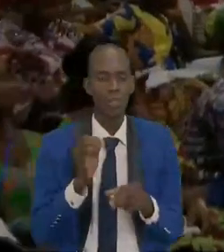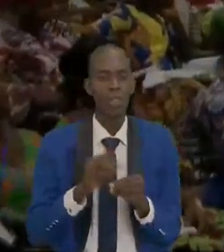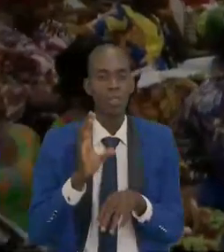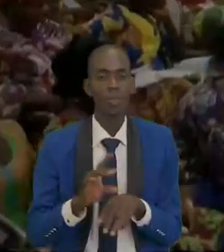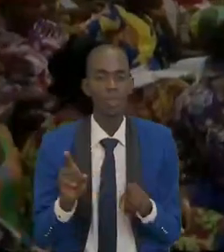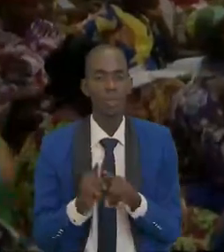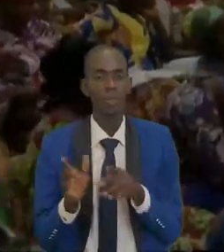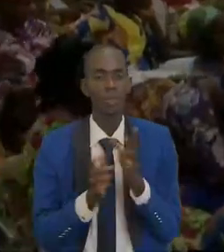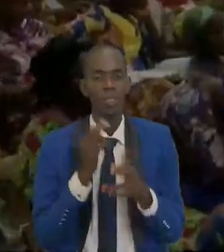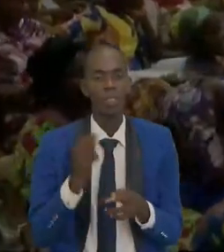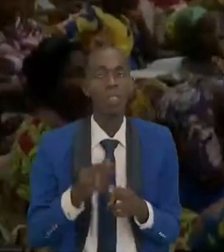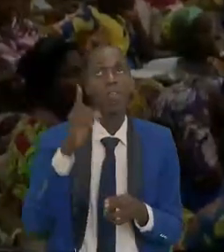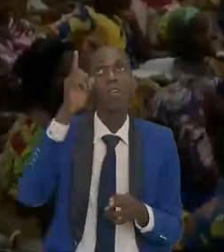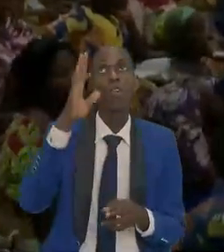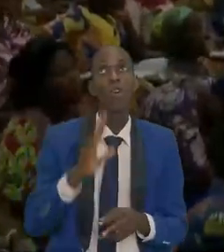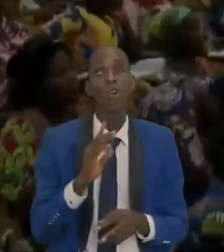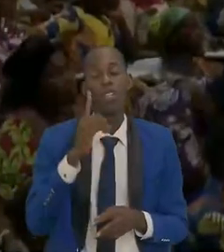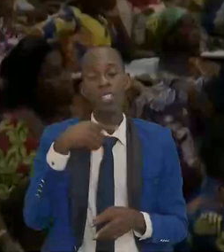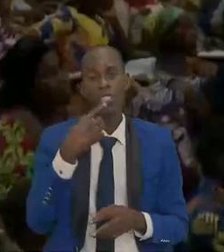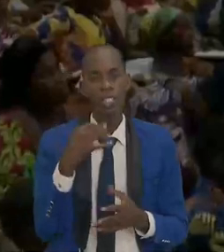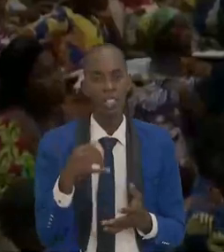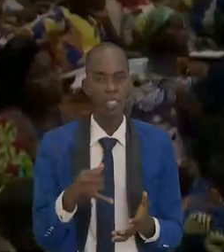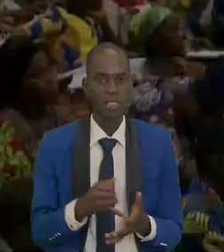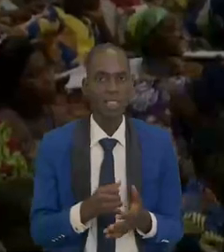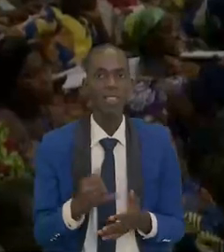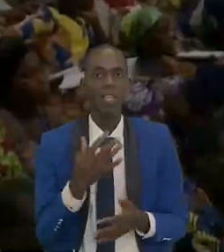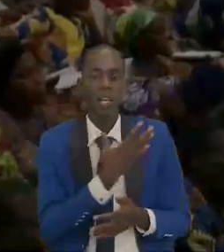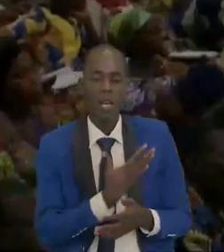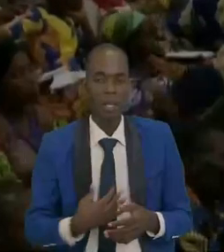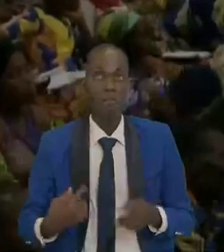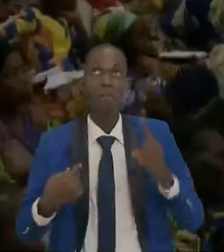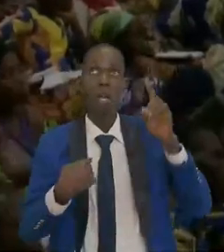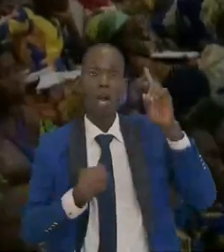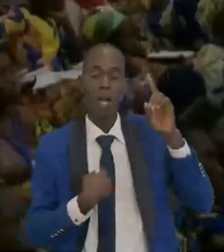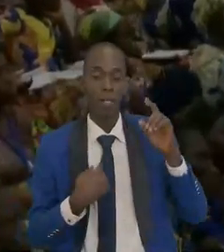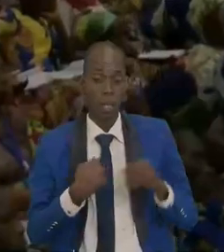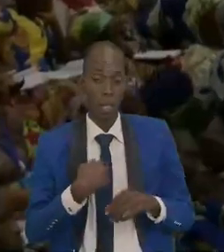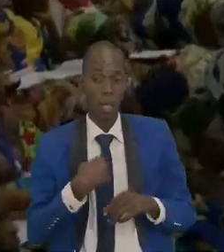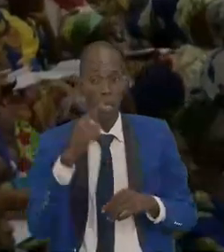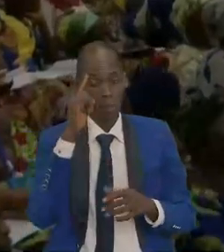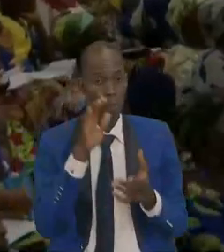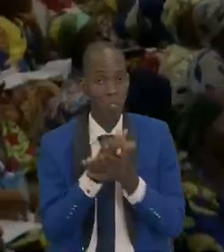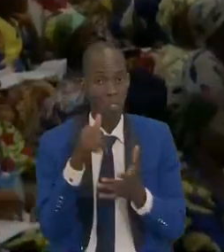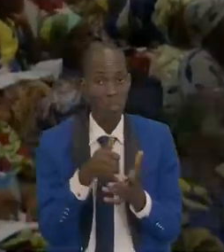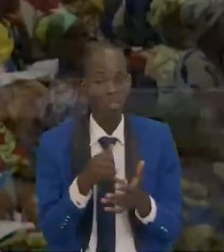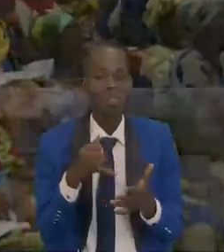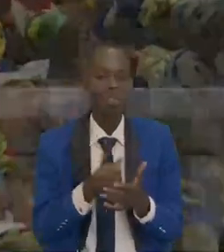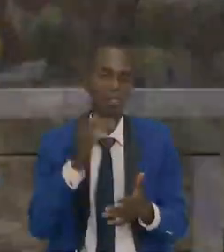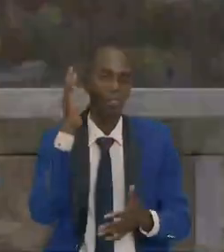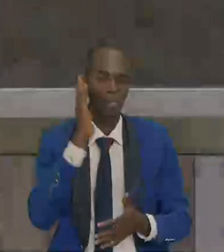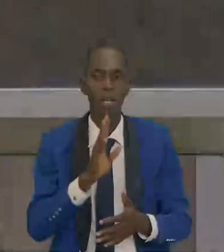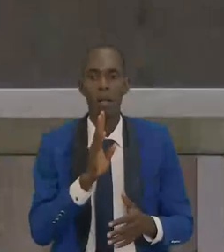l'église. Dieu l'a dit. Je le crois. Et ce sera